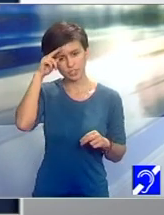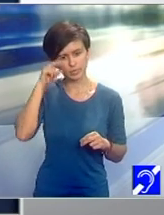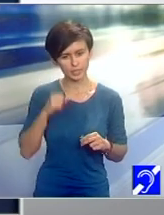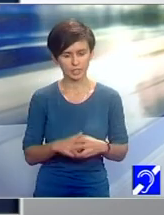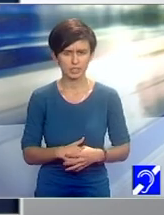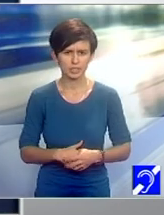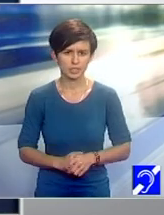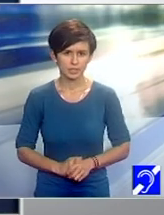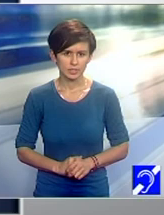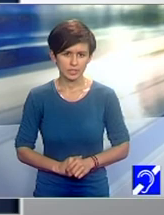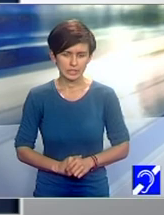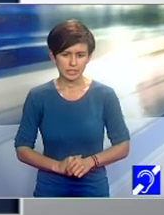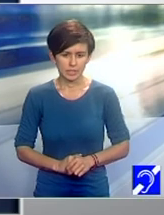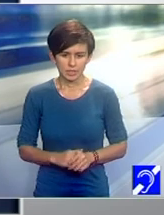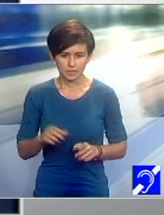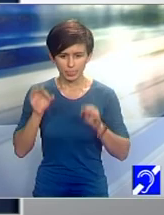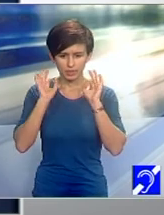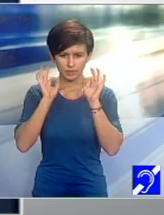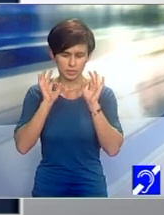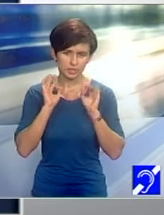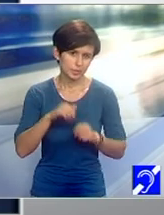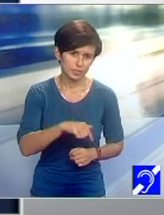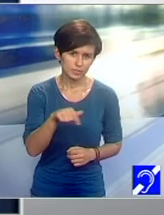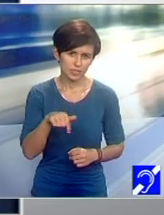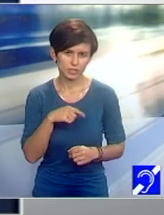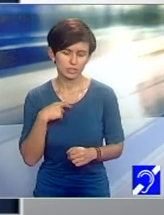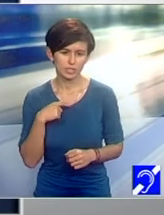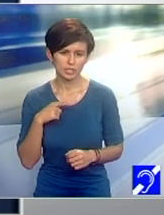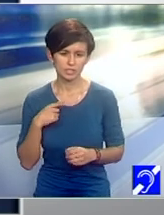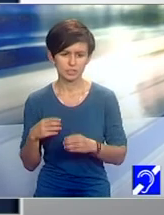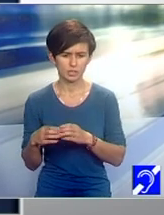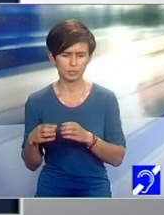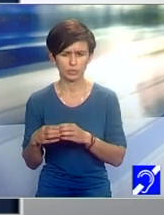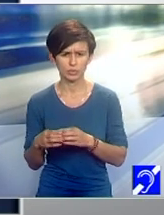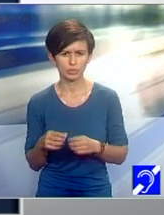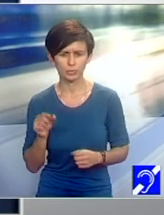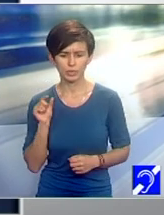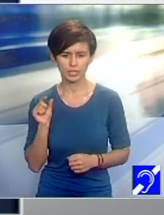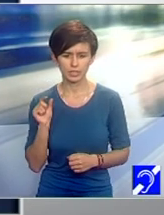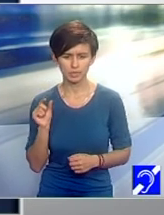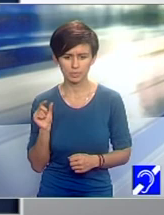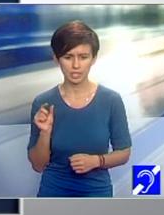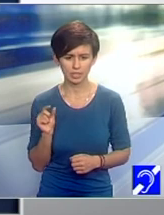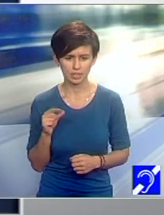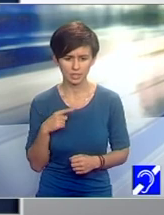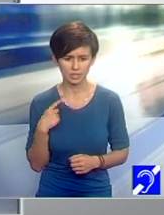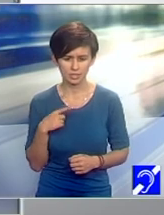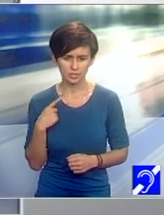tu, așa un specific al nostru este că suntem o grupă mică, cum se spune în germană, klein aber fein.